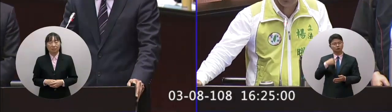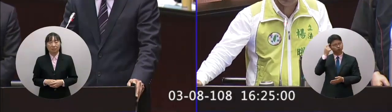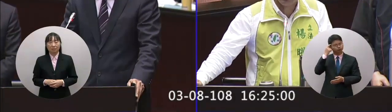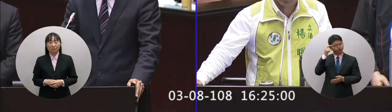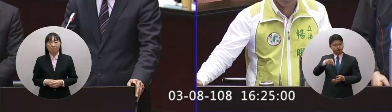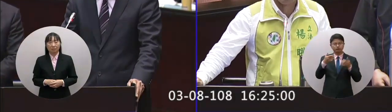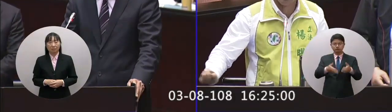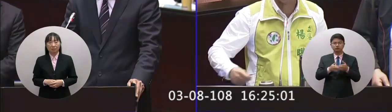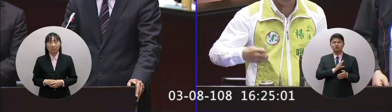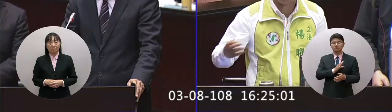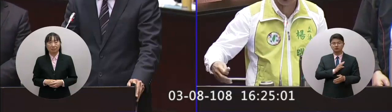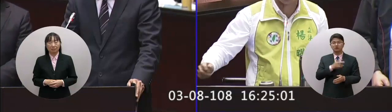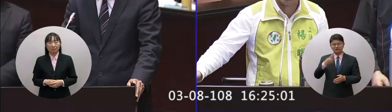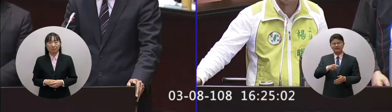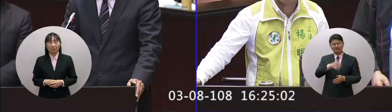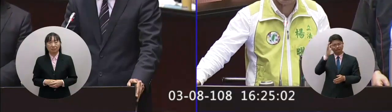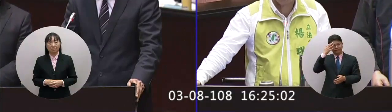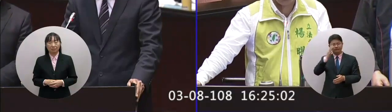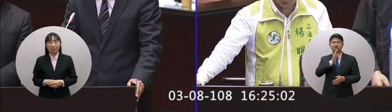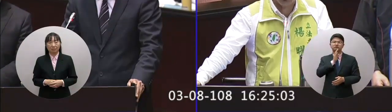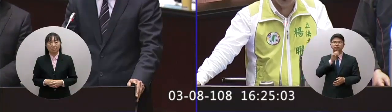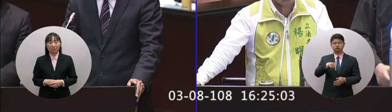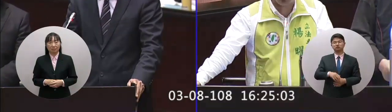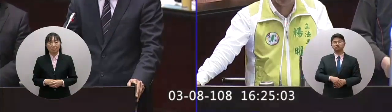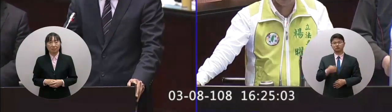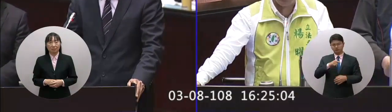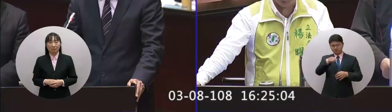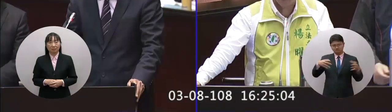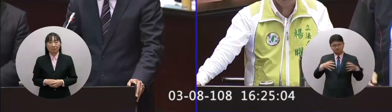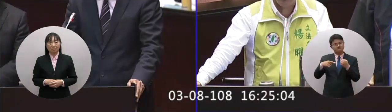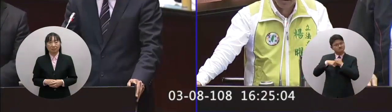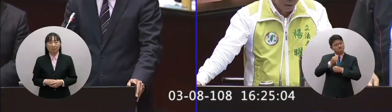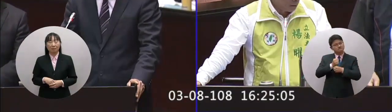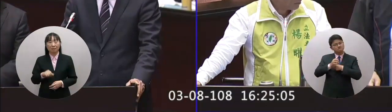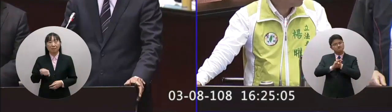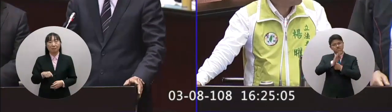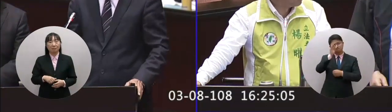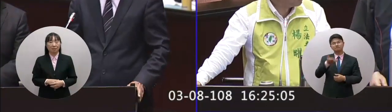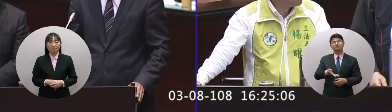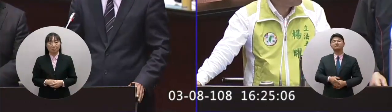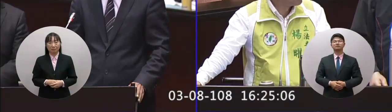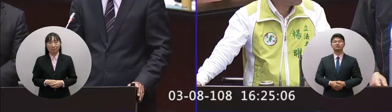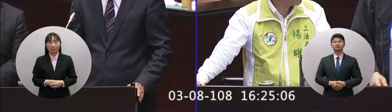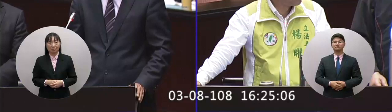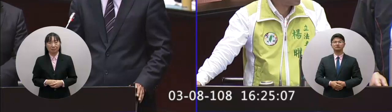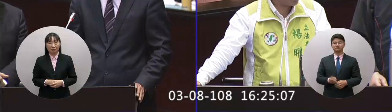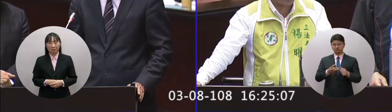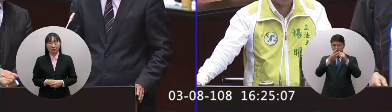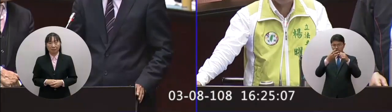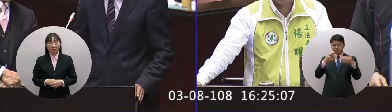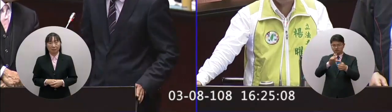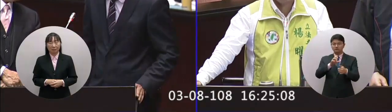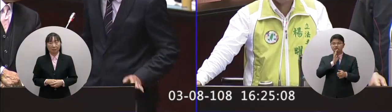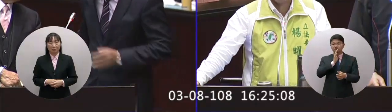很重要，当然也很繁琐的一件事情。我们来做做看，好不好？ 好。 好，第三个议题就